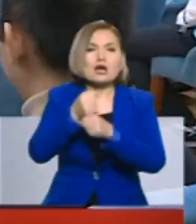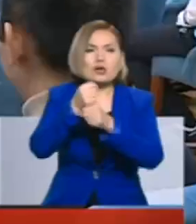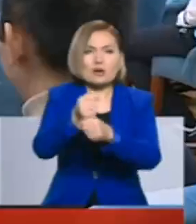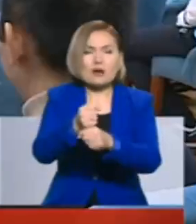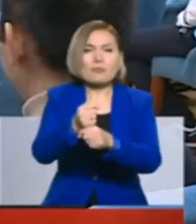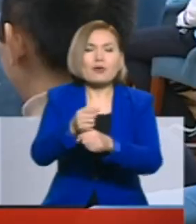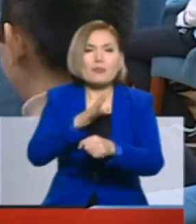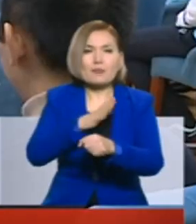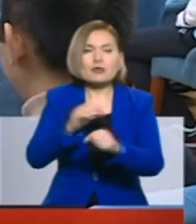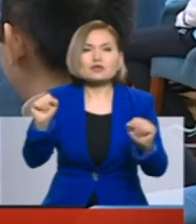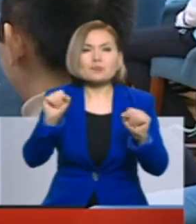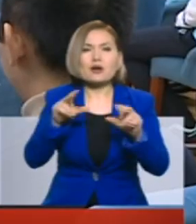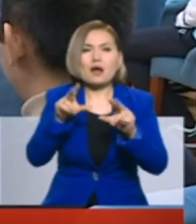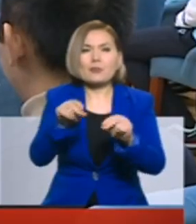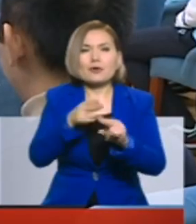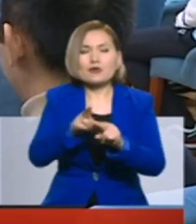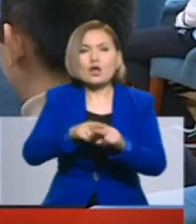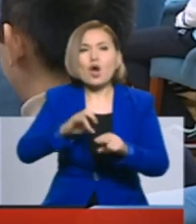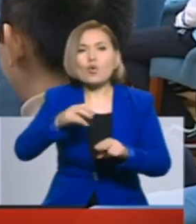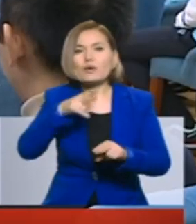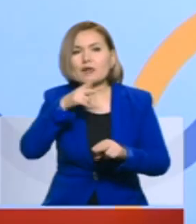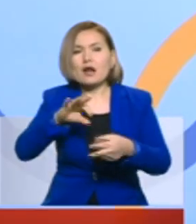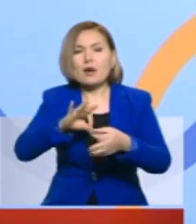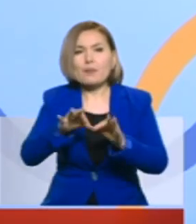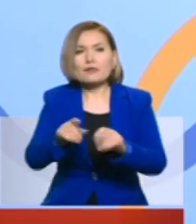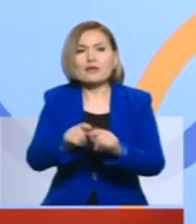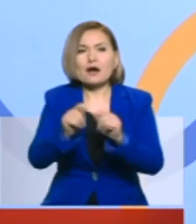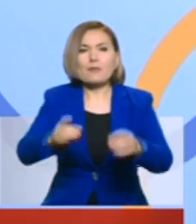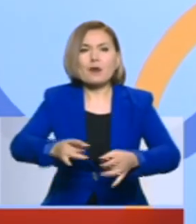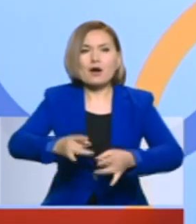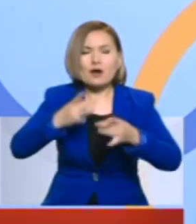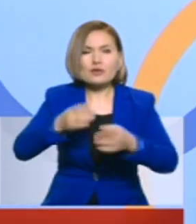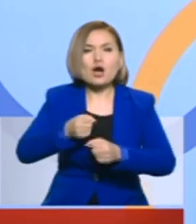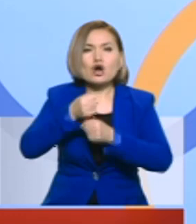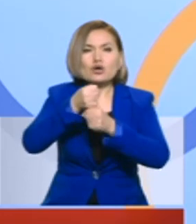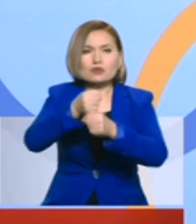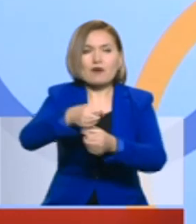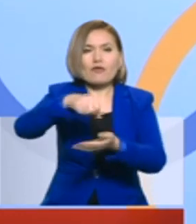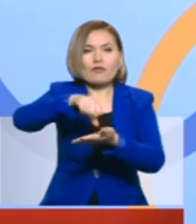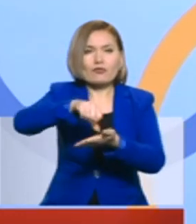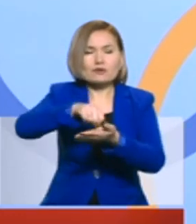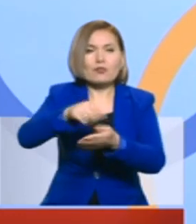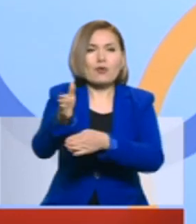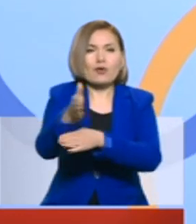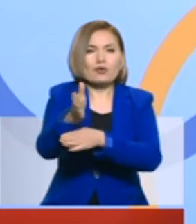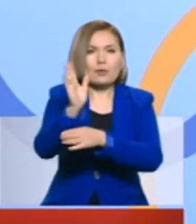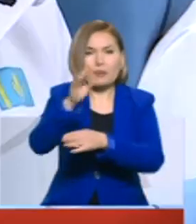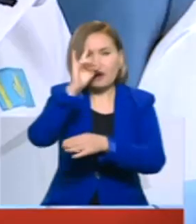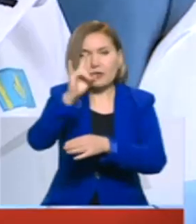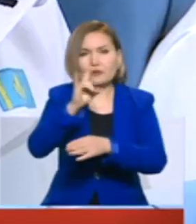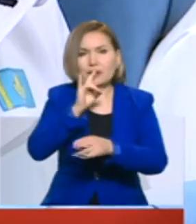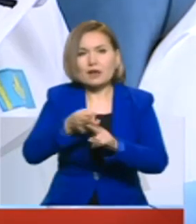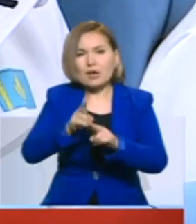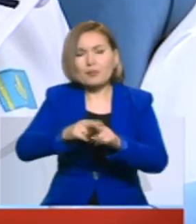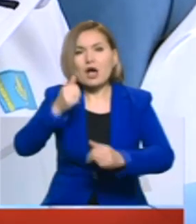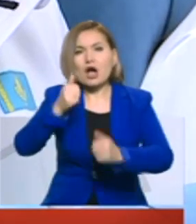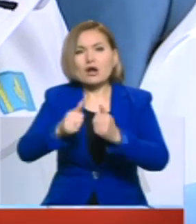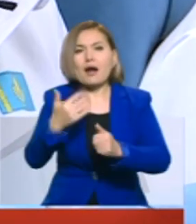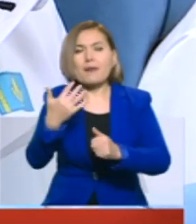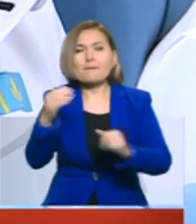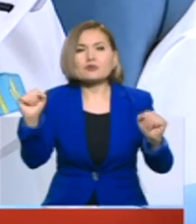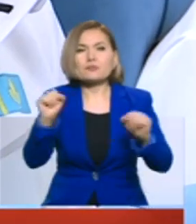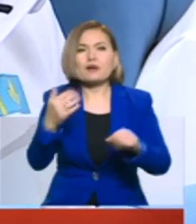Көк байрағымызды ойыншылар оңтүстік Кореяда олимпиаданың ашылу салтанатында ұстап шығатын болады. Елімізден дүбірлі додаға спорттың 5